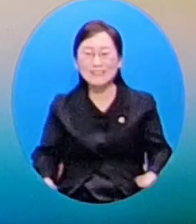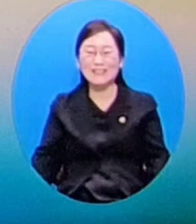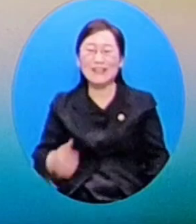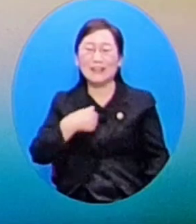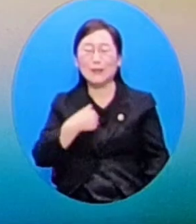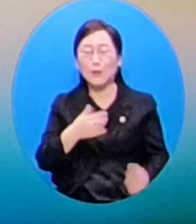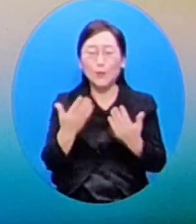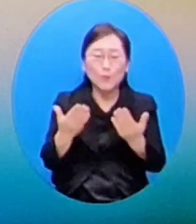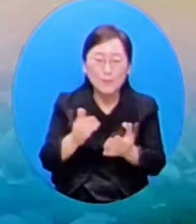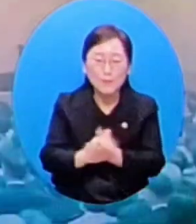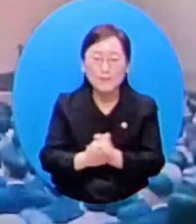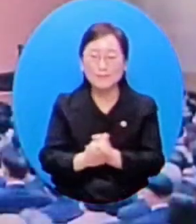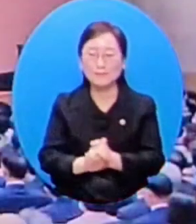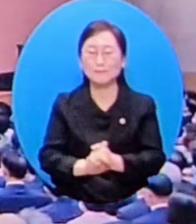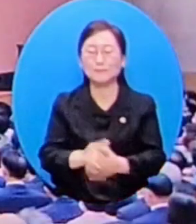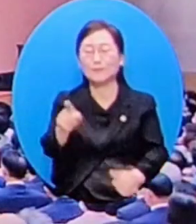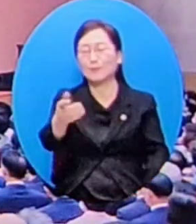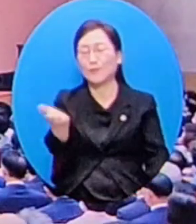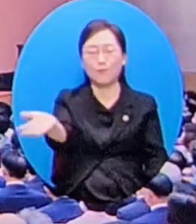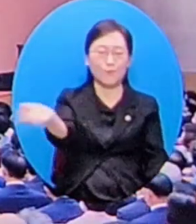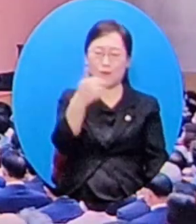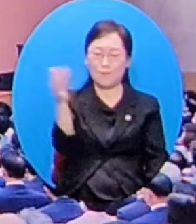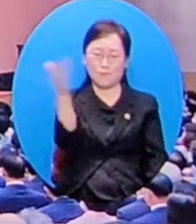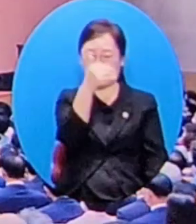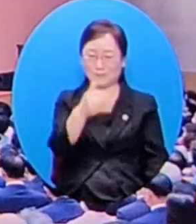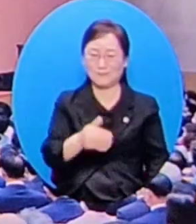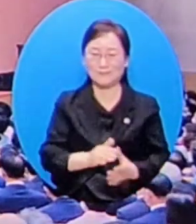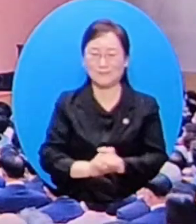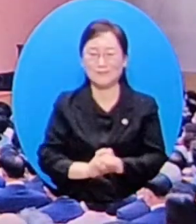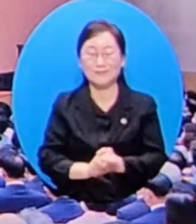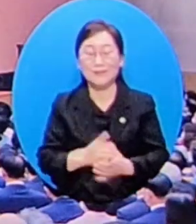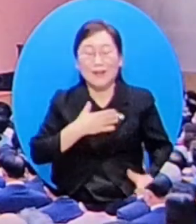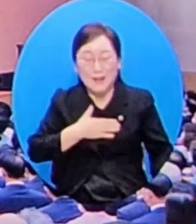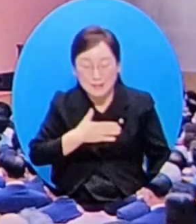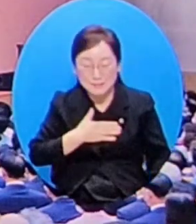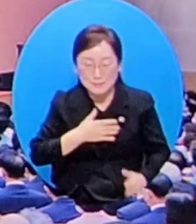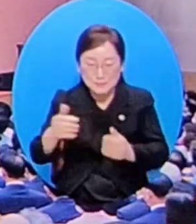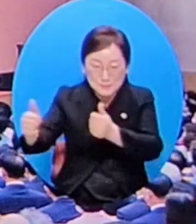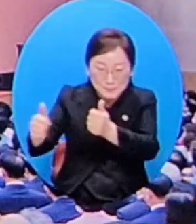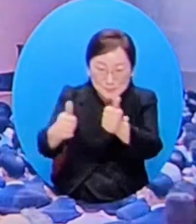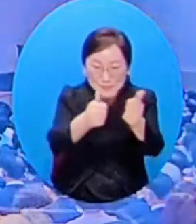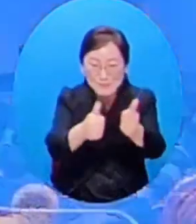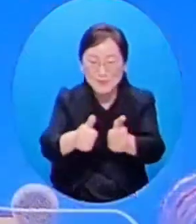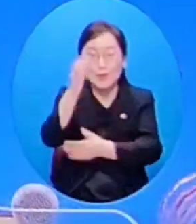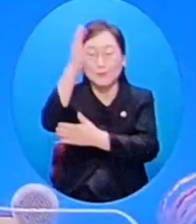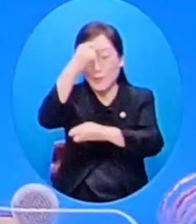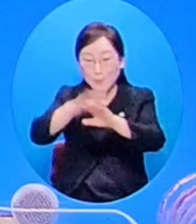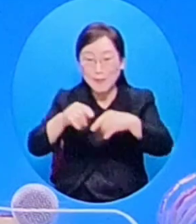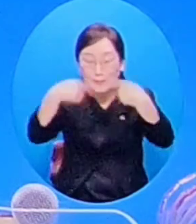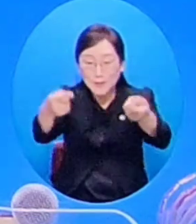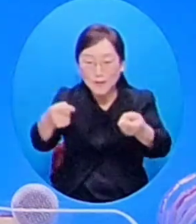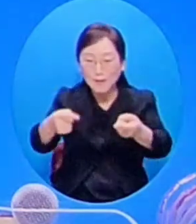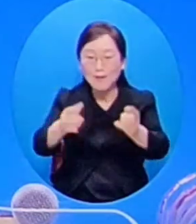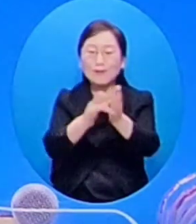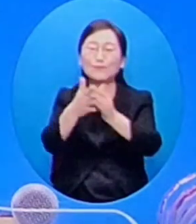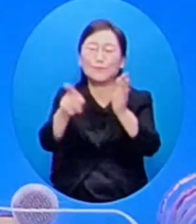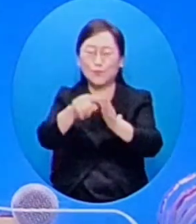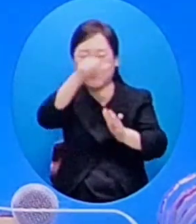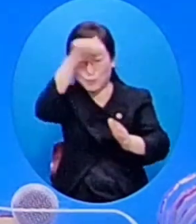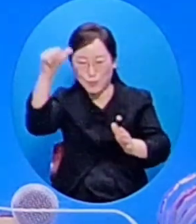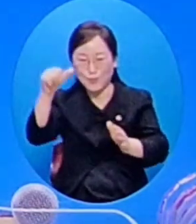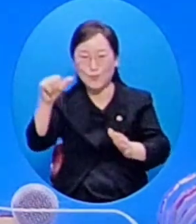어떻게 하면 좋겠습니까? 자만을 말고 나 지금 따라오라고. 그리고 다른 데 나가서 부흥에 참석해갖고 예수 믿고 나중에 그 교회 장로가